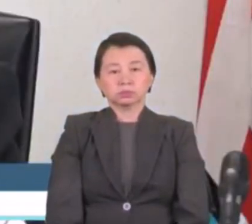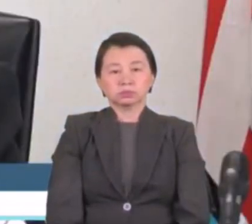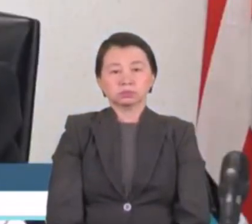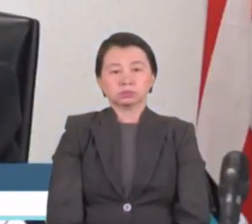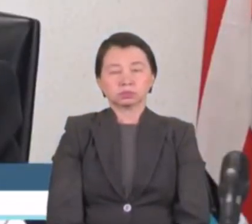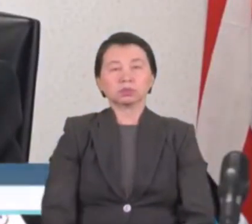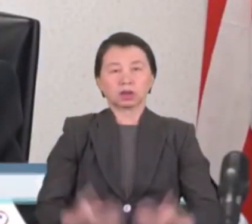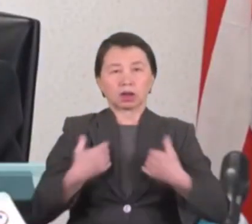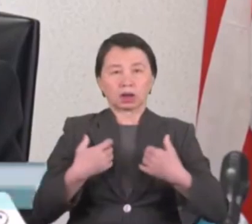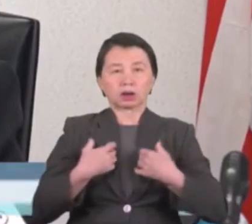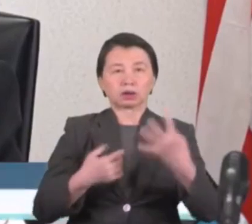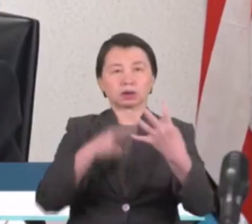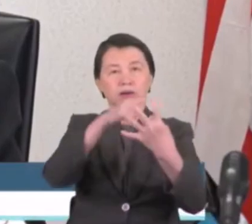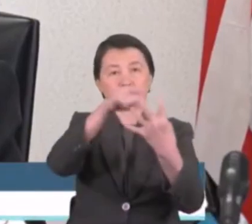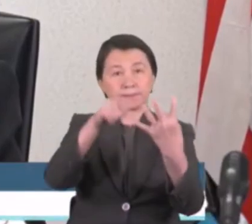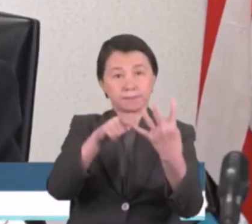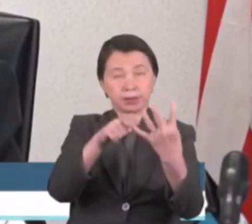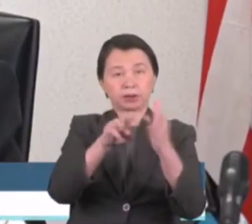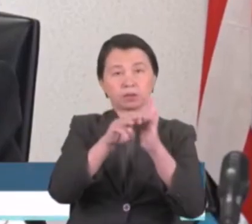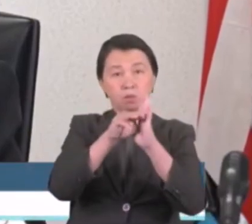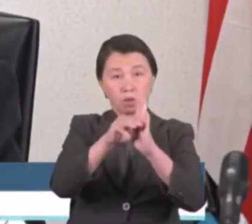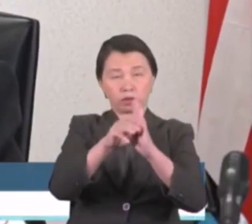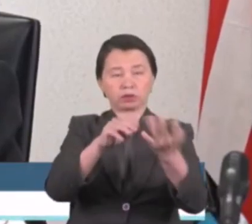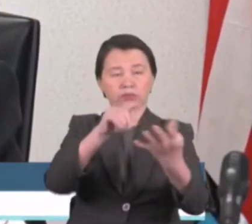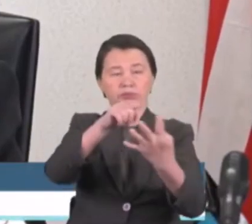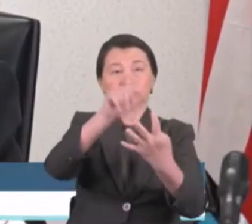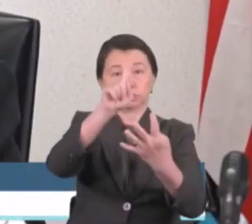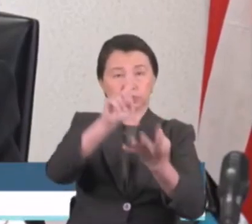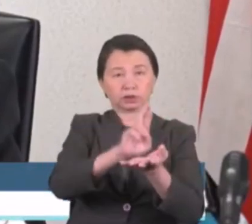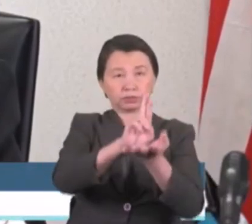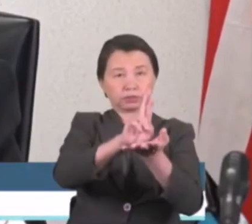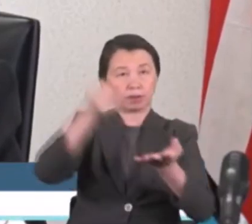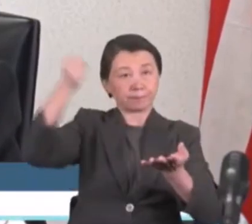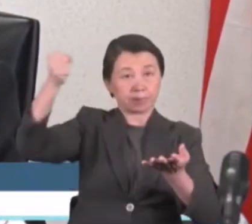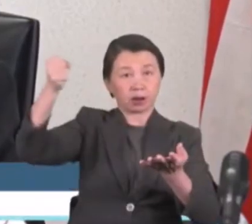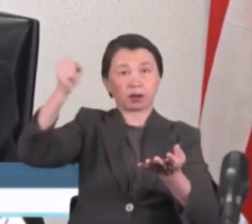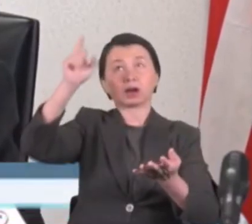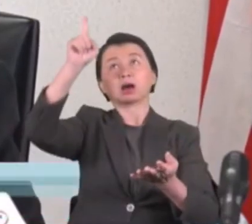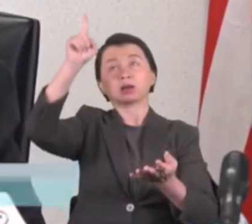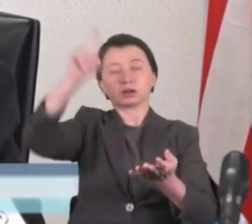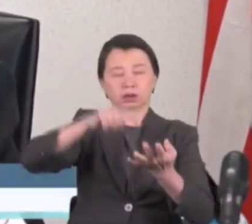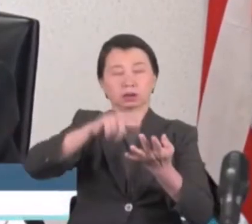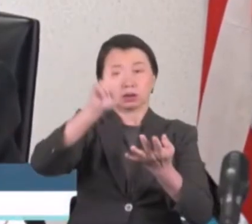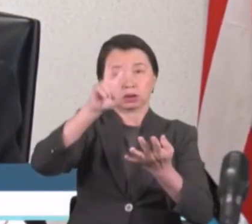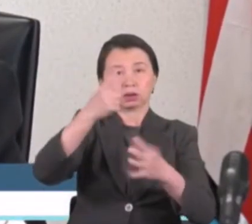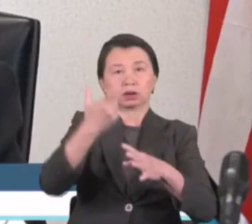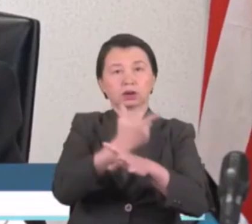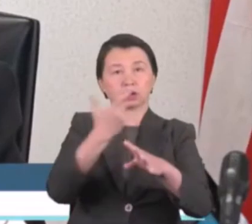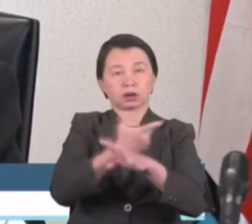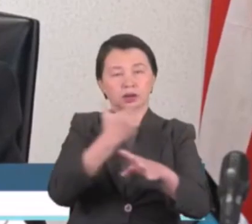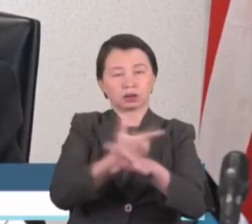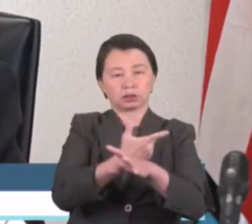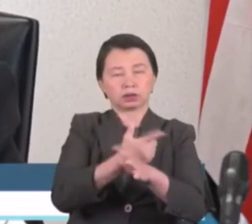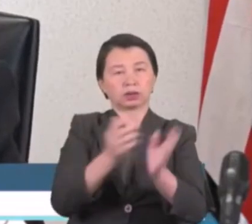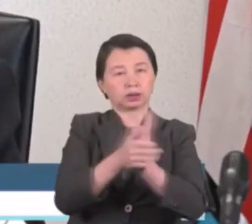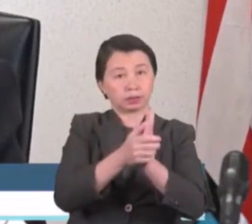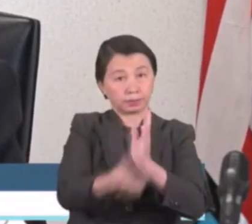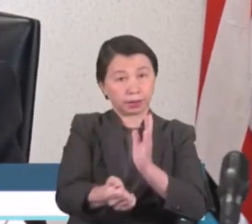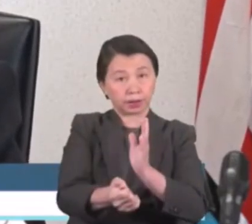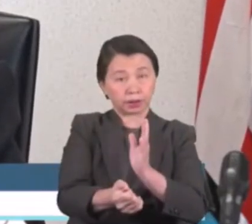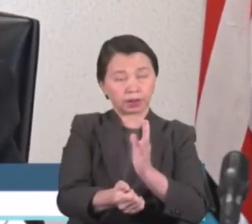Kita ada 4 modul secara umumnya. Satu, modul pemulihan akidah. Yang kedua, modul latihan